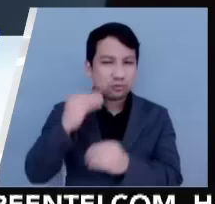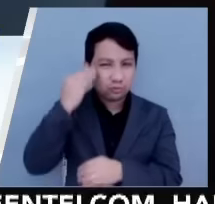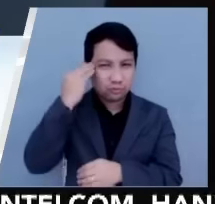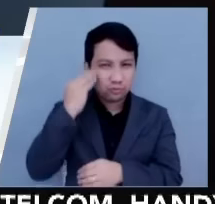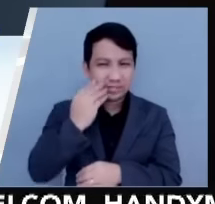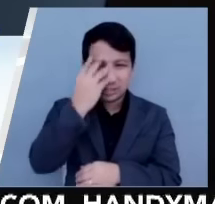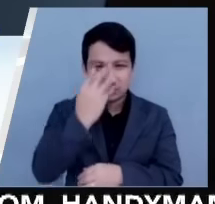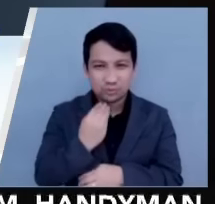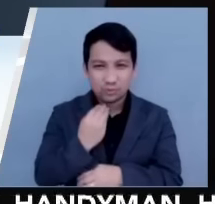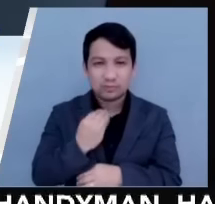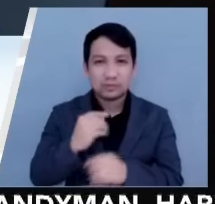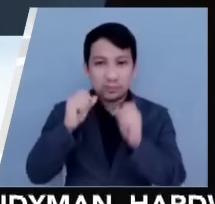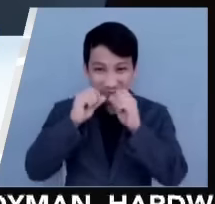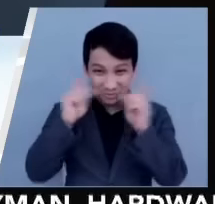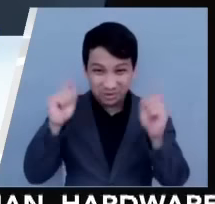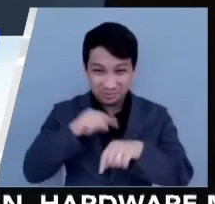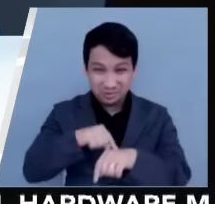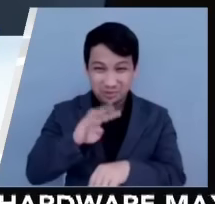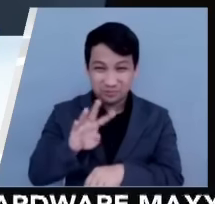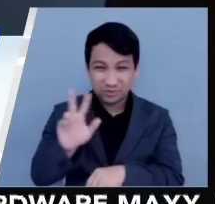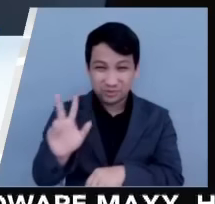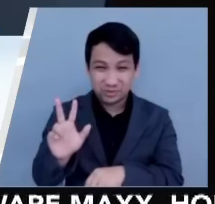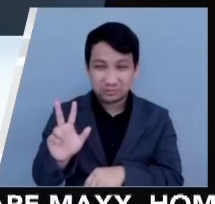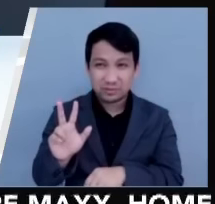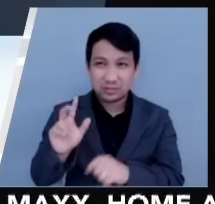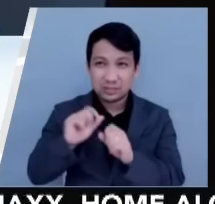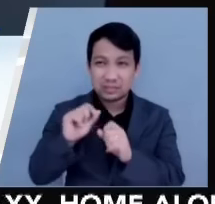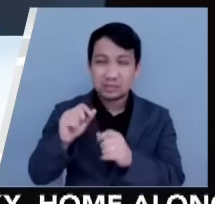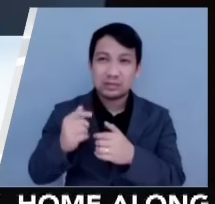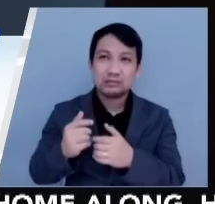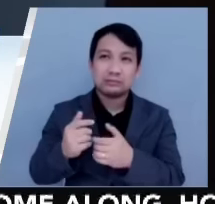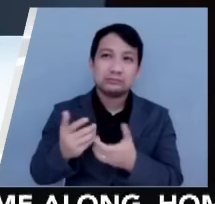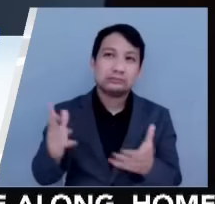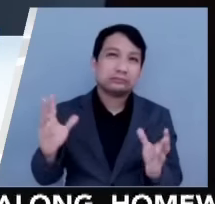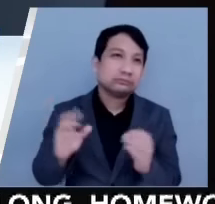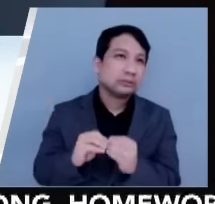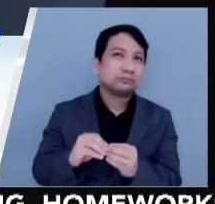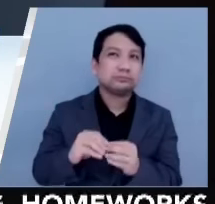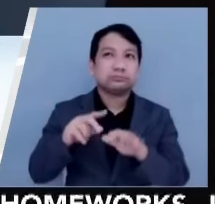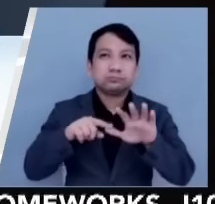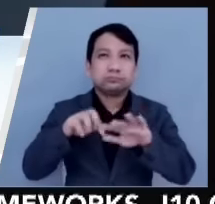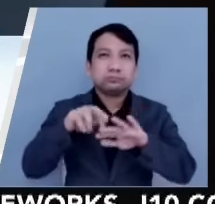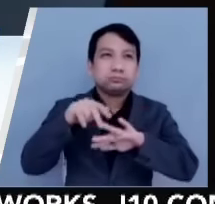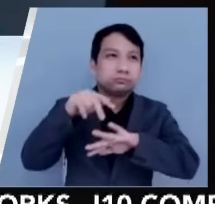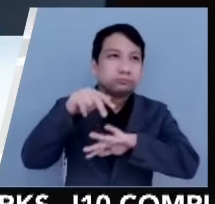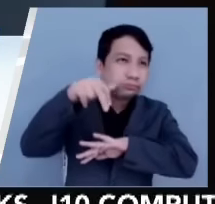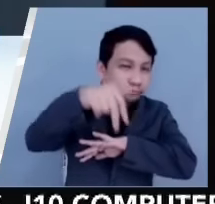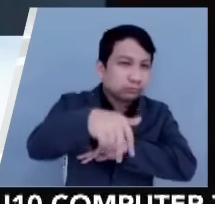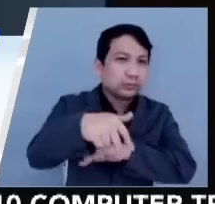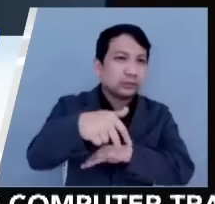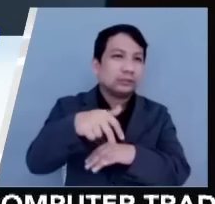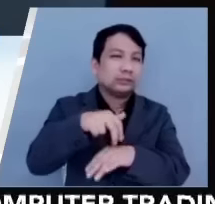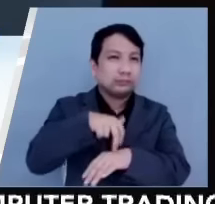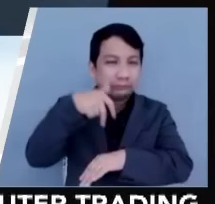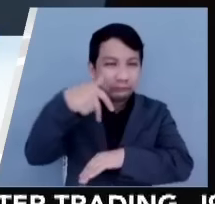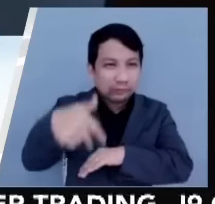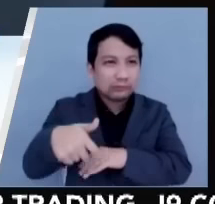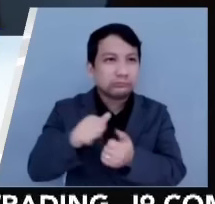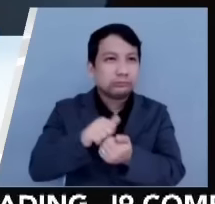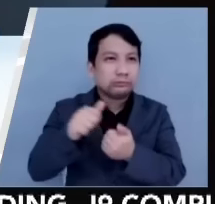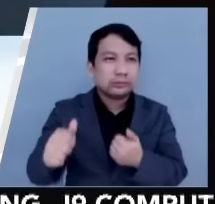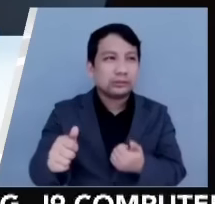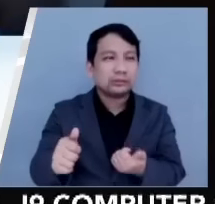wake up at 4:30 in the morning, you have to go up to a mountain of stairs just to cross EDSA, to ride the bus.